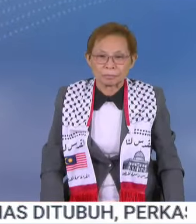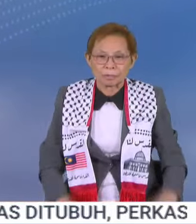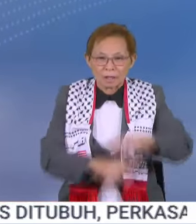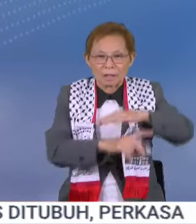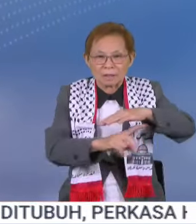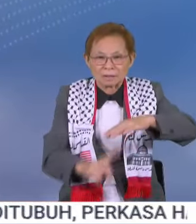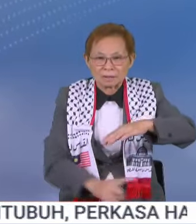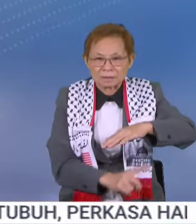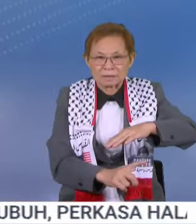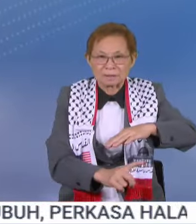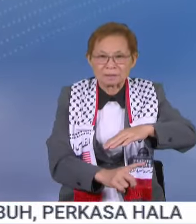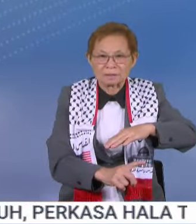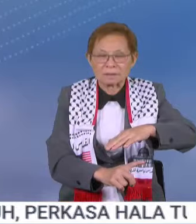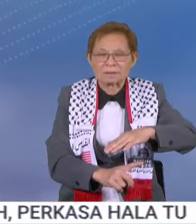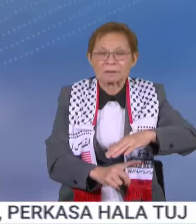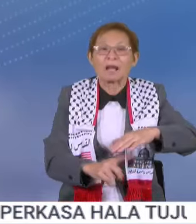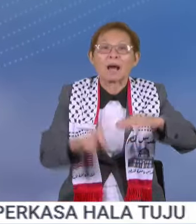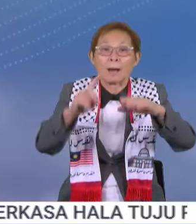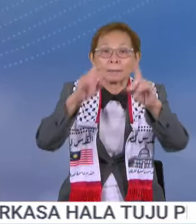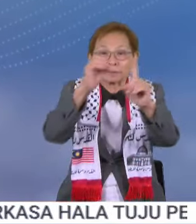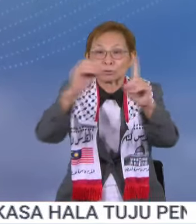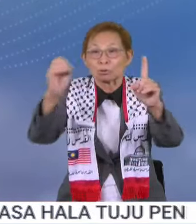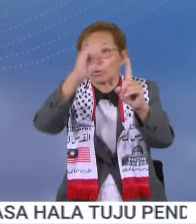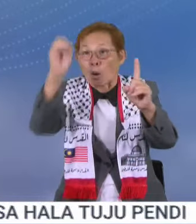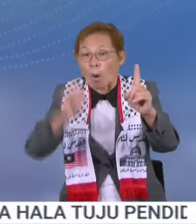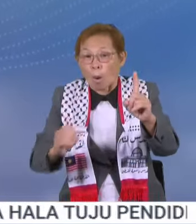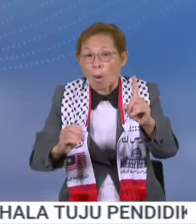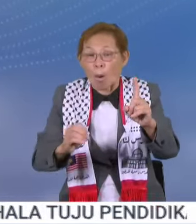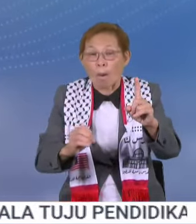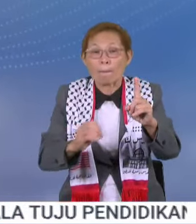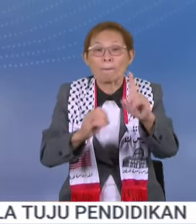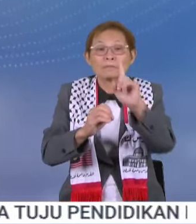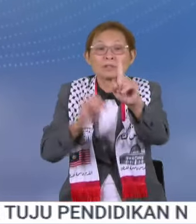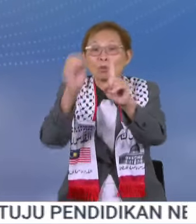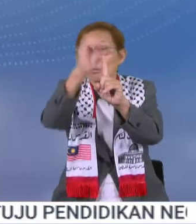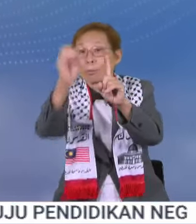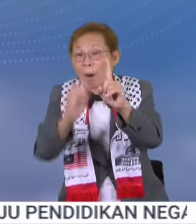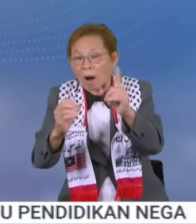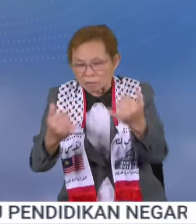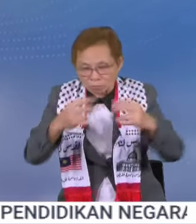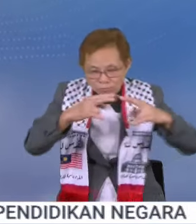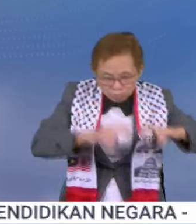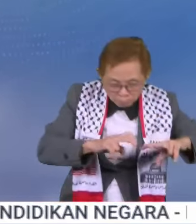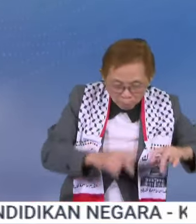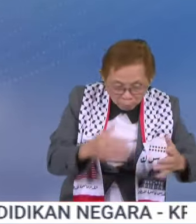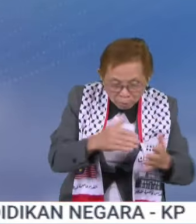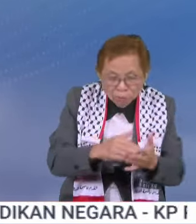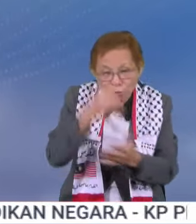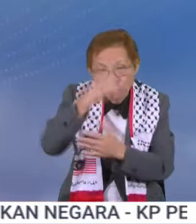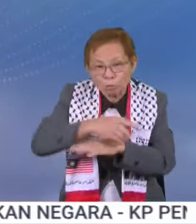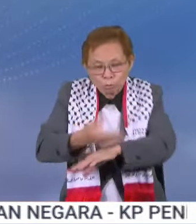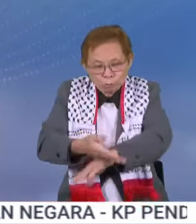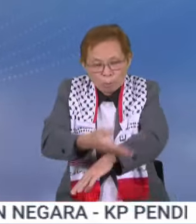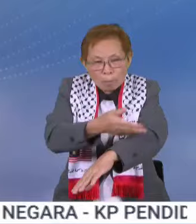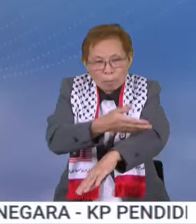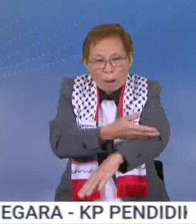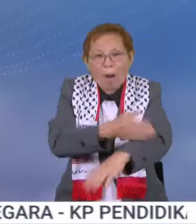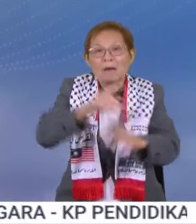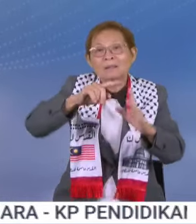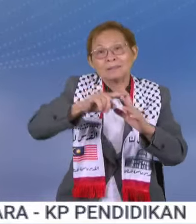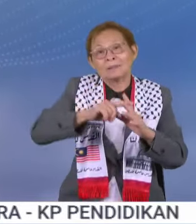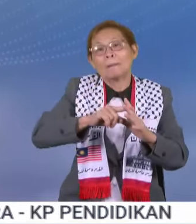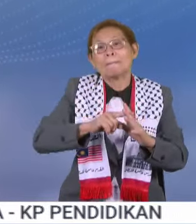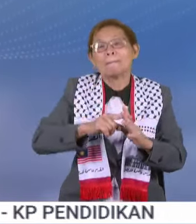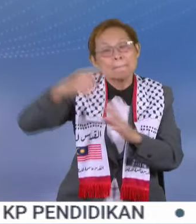Dasar 1% penjawat awam kategori OKU dalam perkhidmatan awam sedang dikaji semula untuk penambahbaikan